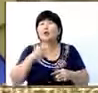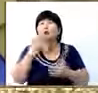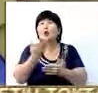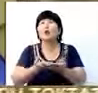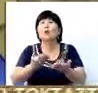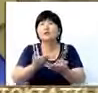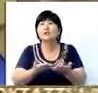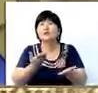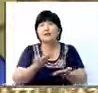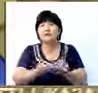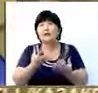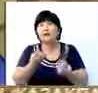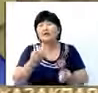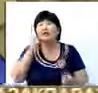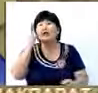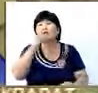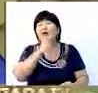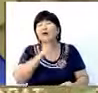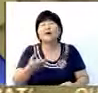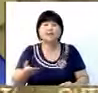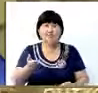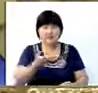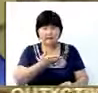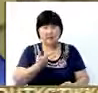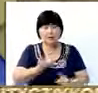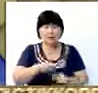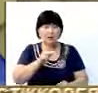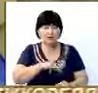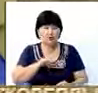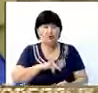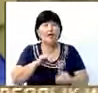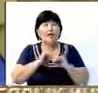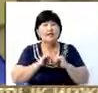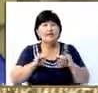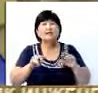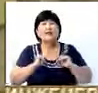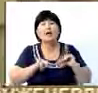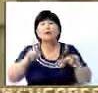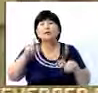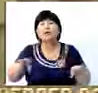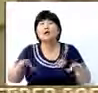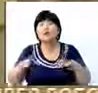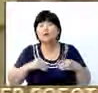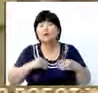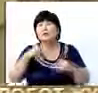көрсетті. Енді алдағы уақытта да біз бұл жұмысымызды жандандырып, педагогтармен бірге бірлесіп көрсетпекшіміз.